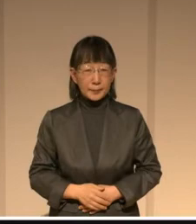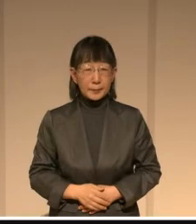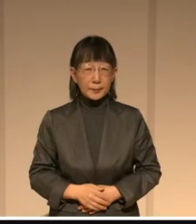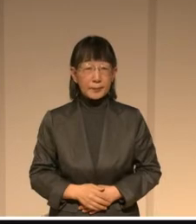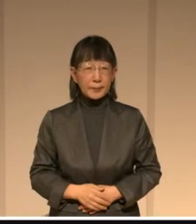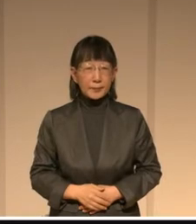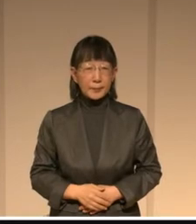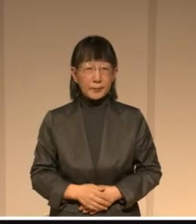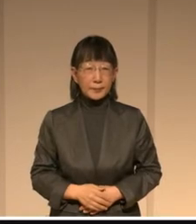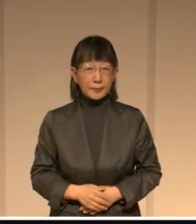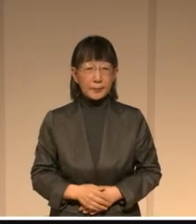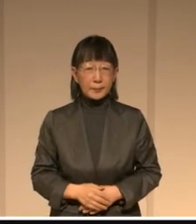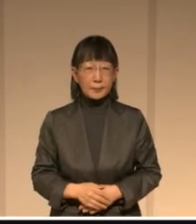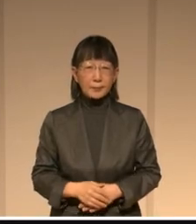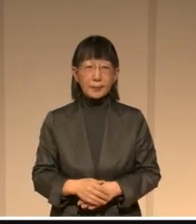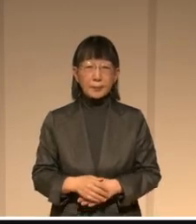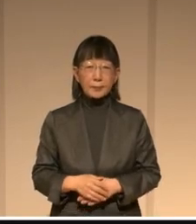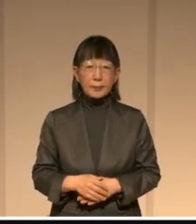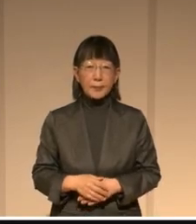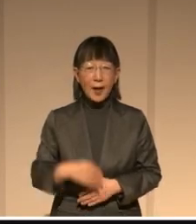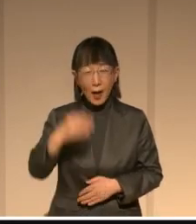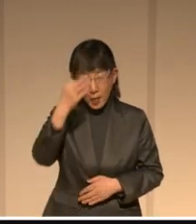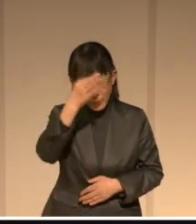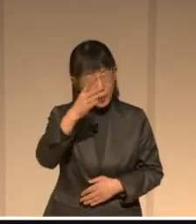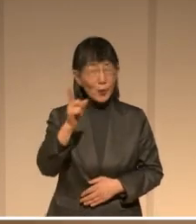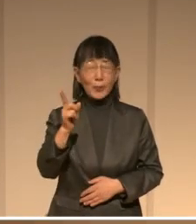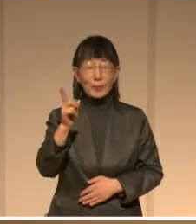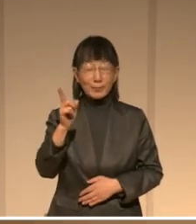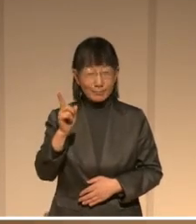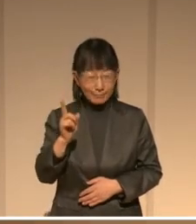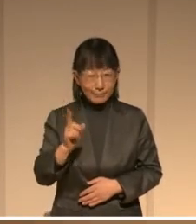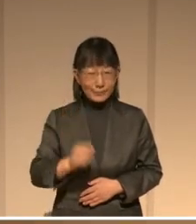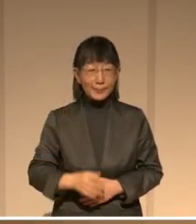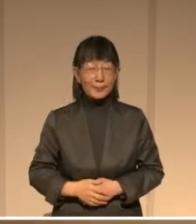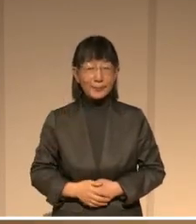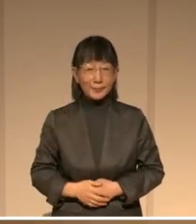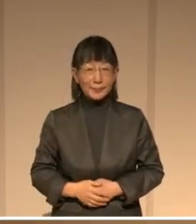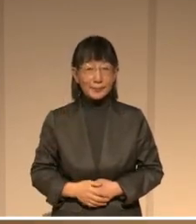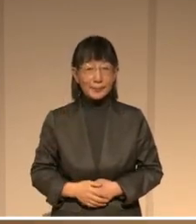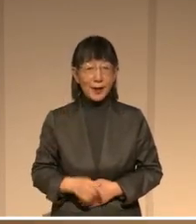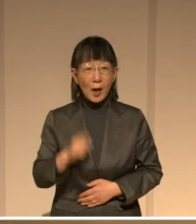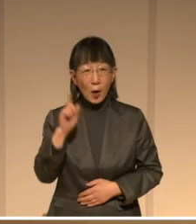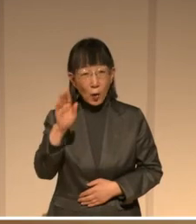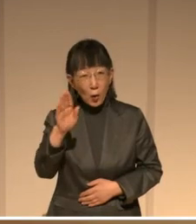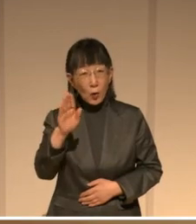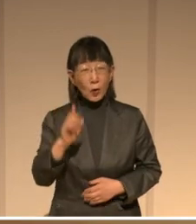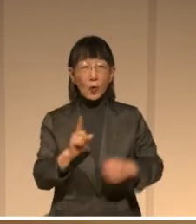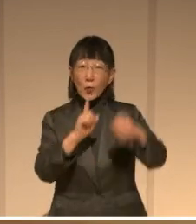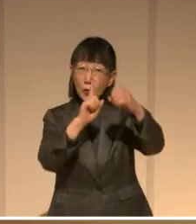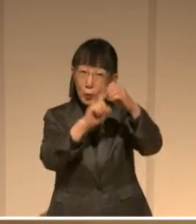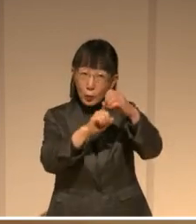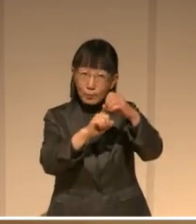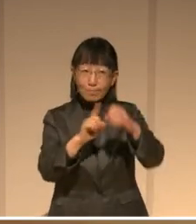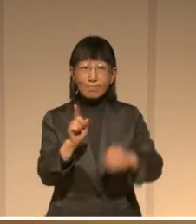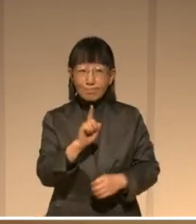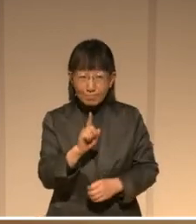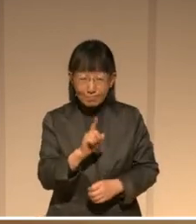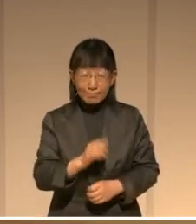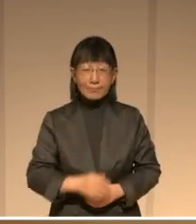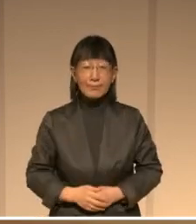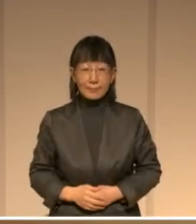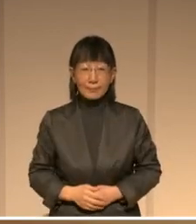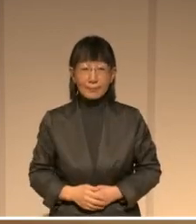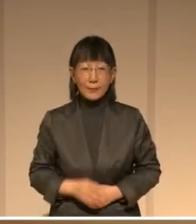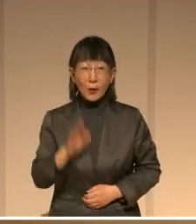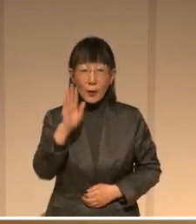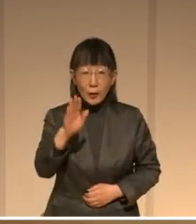あのプロだなと思いますはいここの目標になりますかねさあそしてこの後はそのお二人と